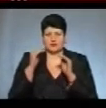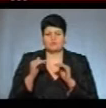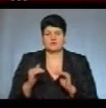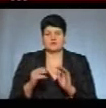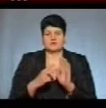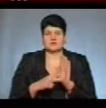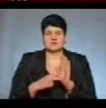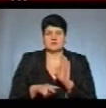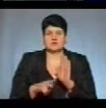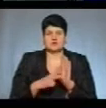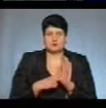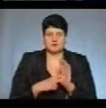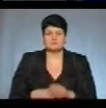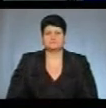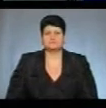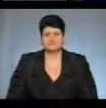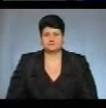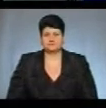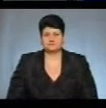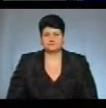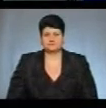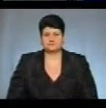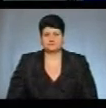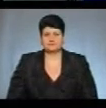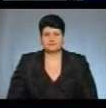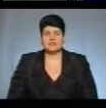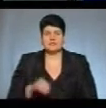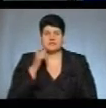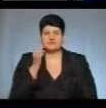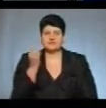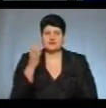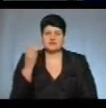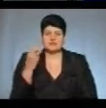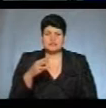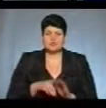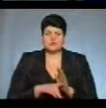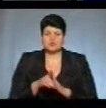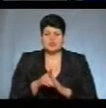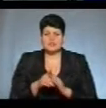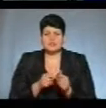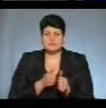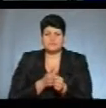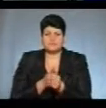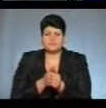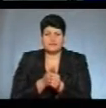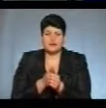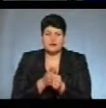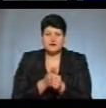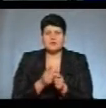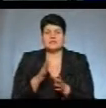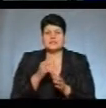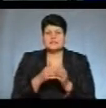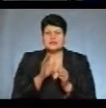на 77-е. І завтра о 14:30 розпочнеться гонка переслідування серед жінок на дистанції